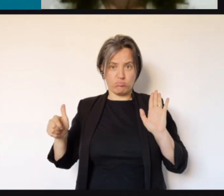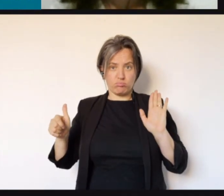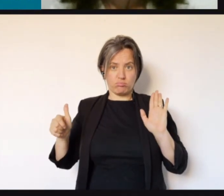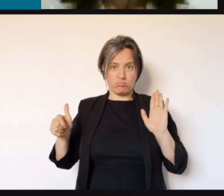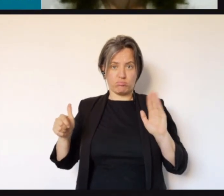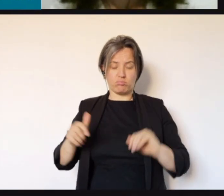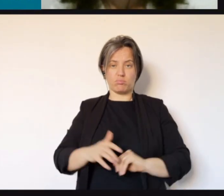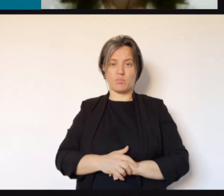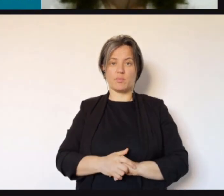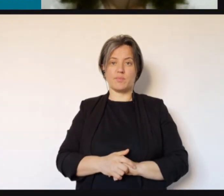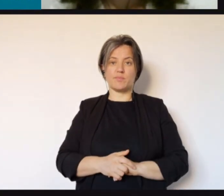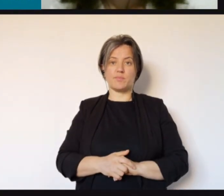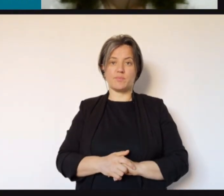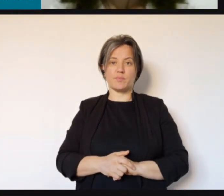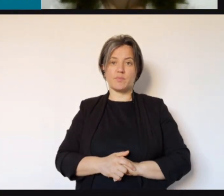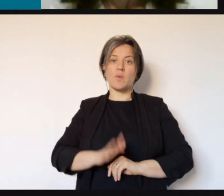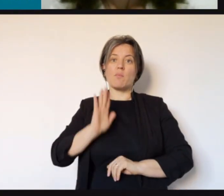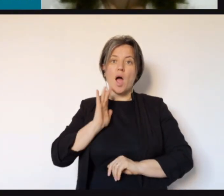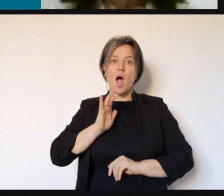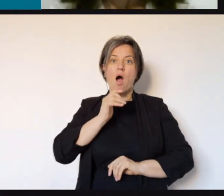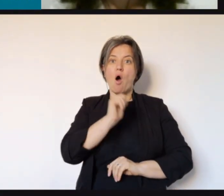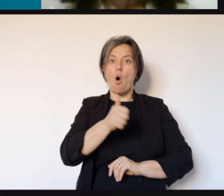Anche ognuno